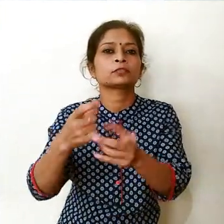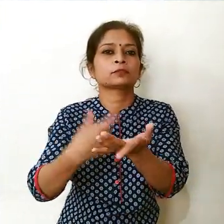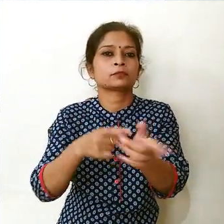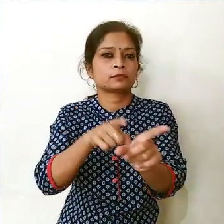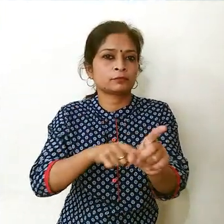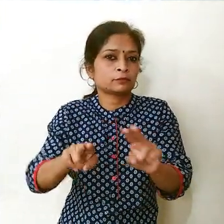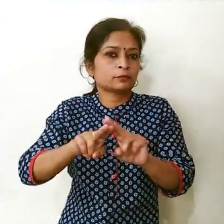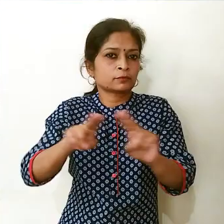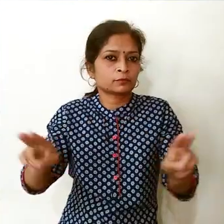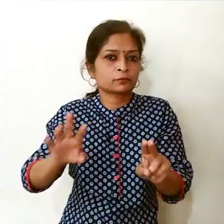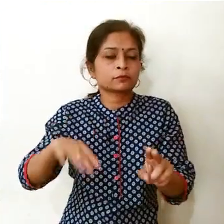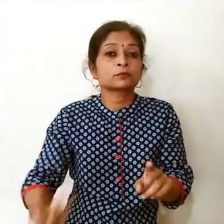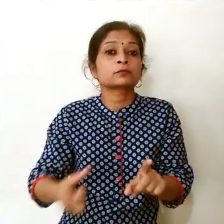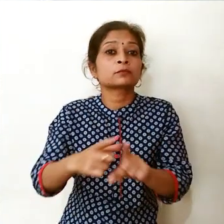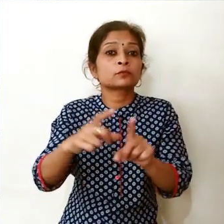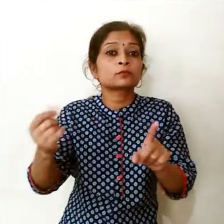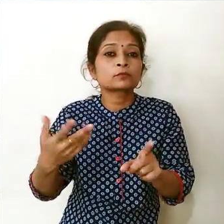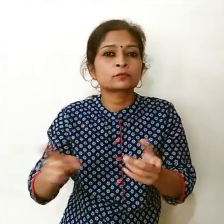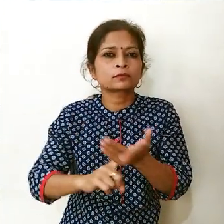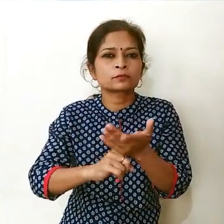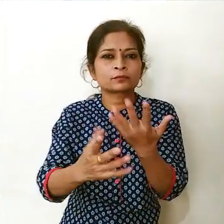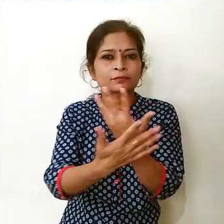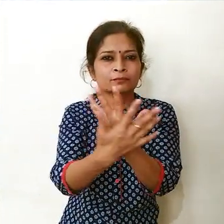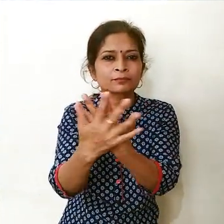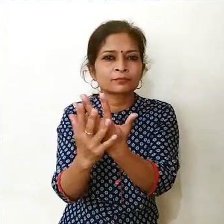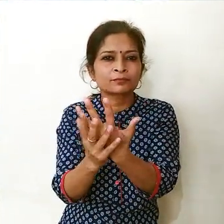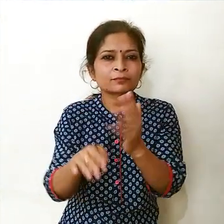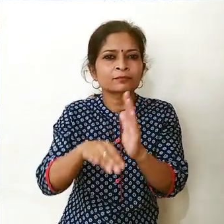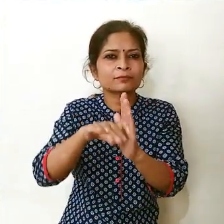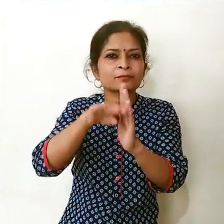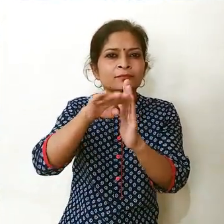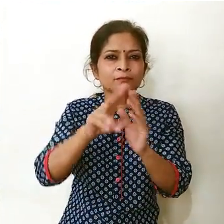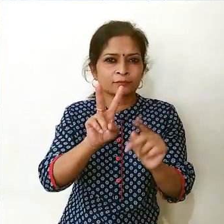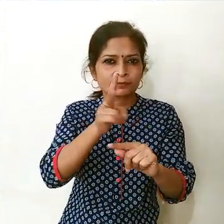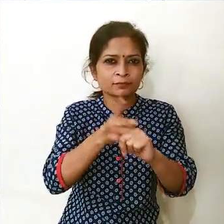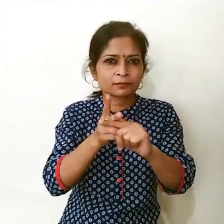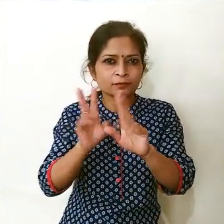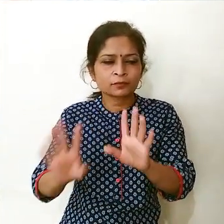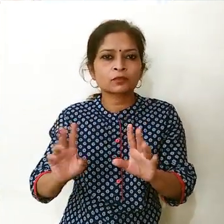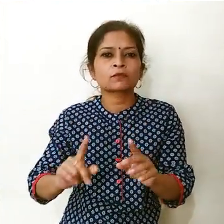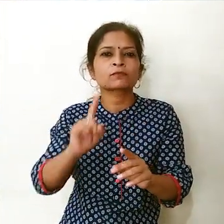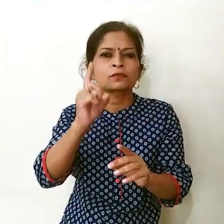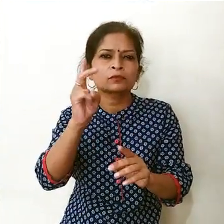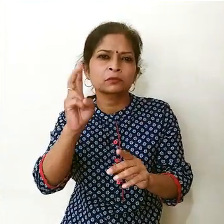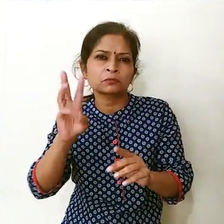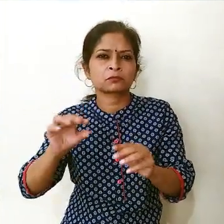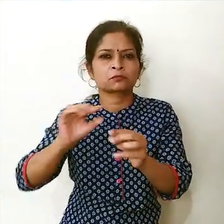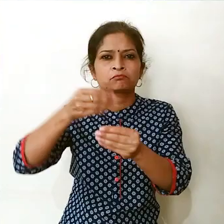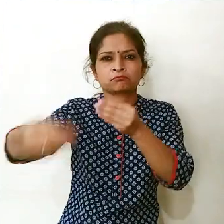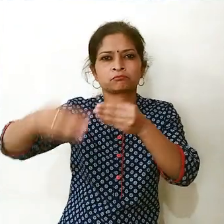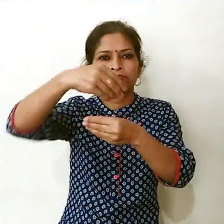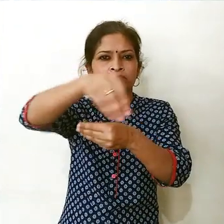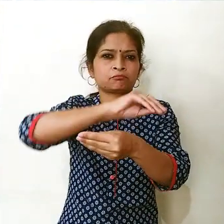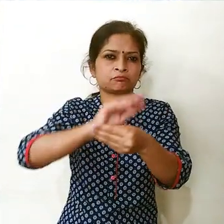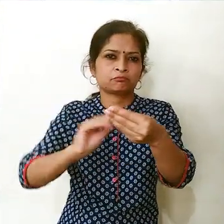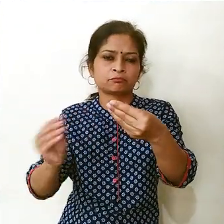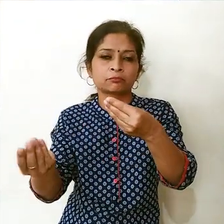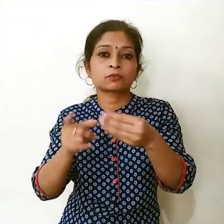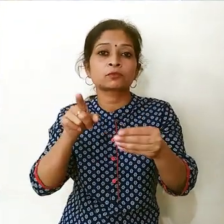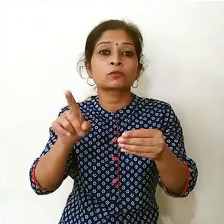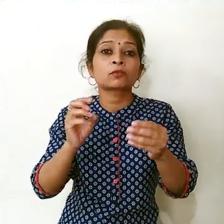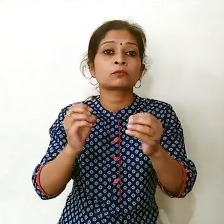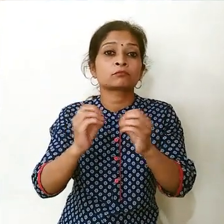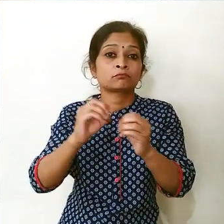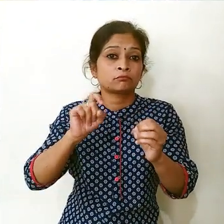उनलों की निजाता हुए इसको हमें काम होग कर सकते हैं कि जो हमारे मत्यदार परत वाली सब्जिया है तो उनके हम लोग उपर के 2-3 परत को खटा